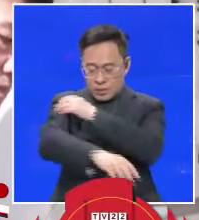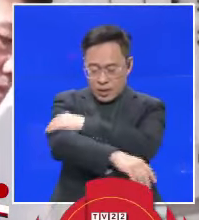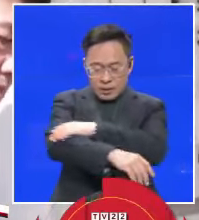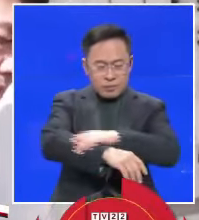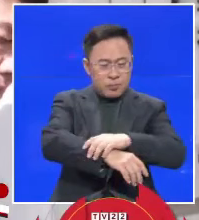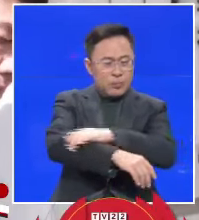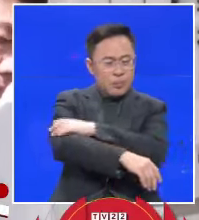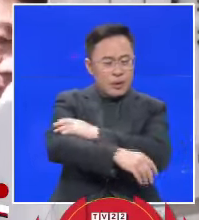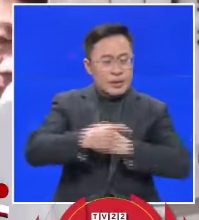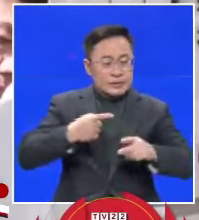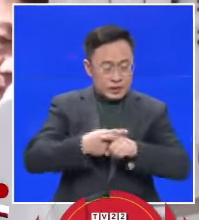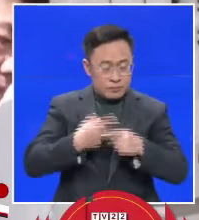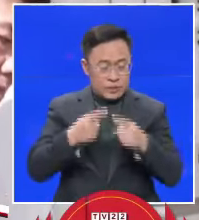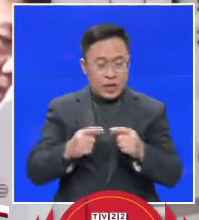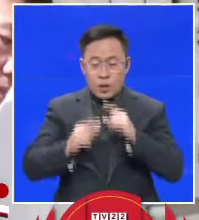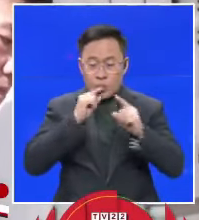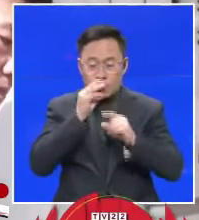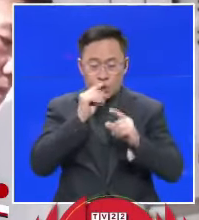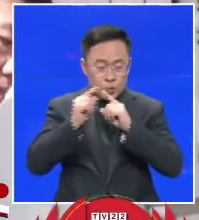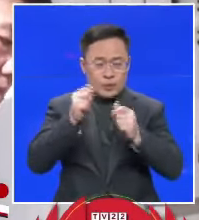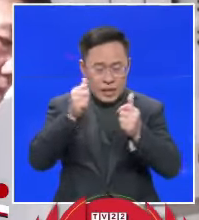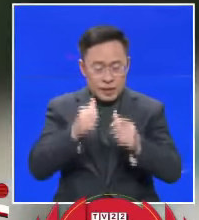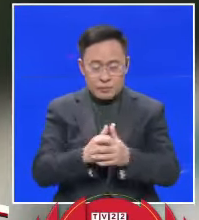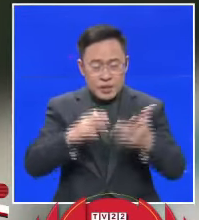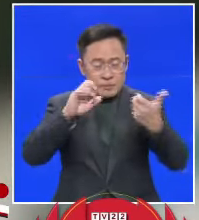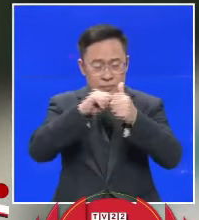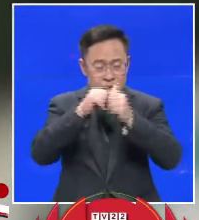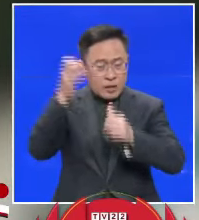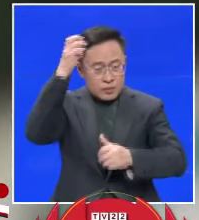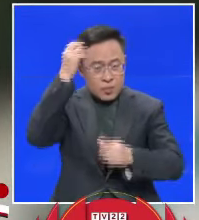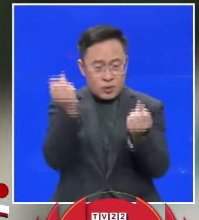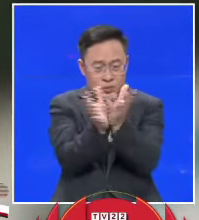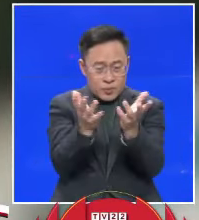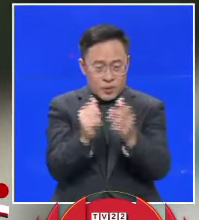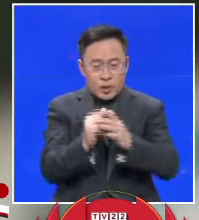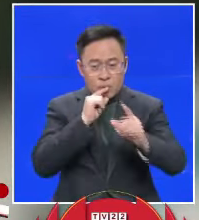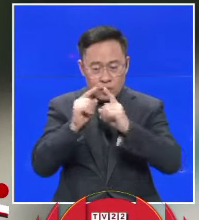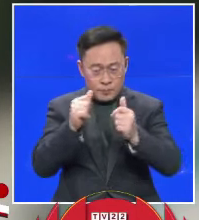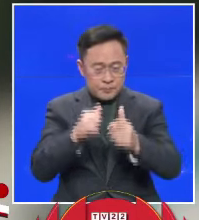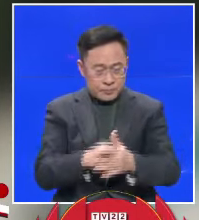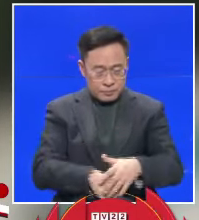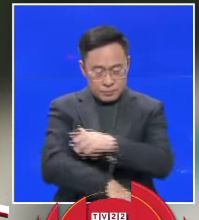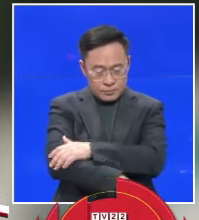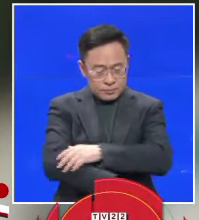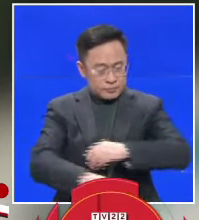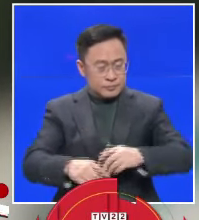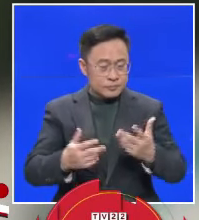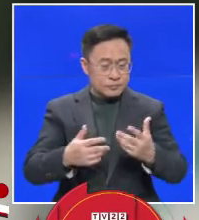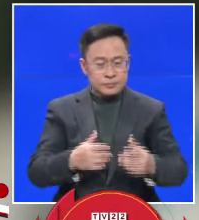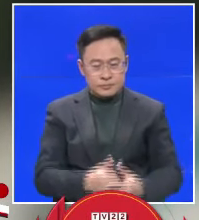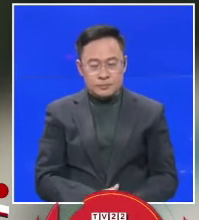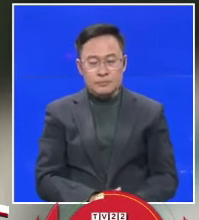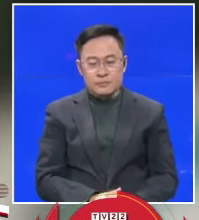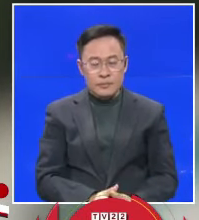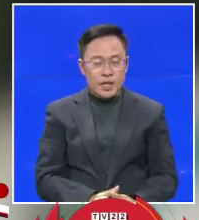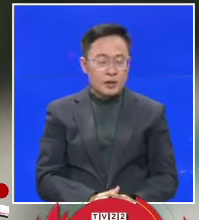ออแต่ว่าเจ็บที่แขนเนี่ยก็น่าจะยังคุยได้เนาะเออนะไม่ได้แบบไม่ได้เป็นหวัดหรือแบบคอแห้งคุยอะไรไม่ได้อะเนาะแต่ว่าดูท่านมี